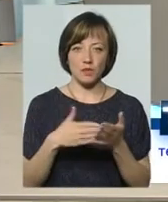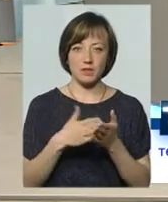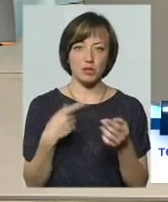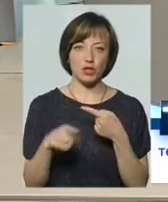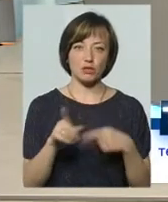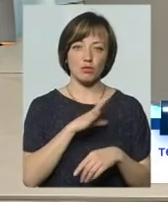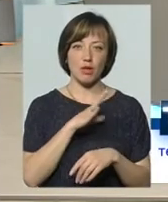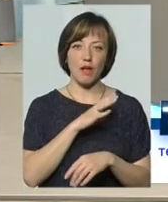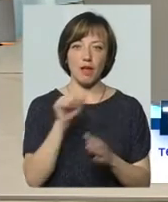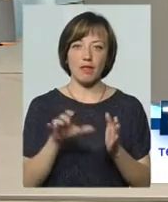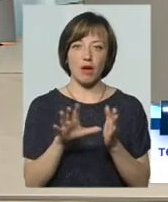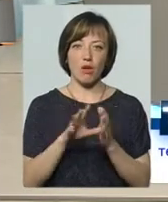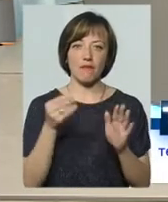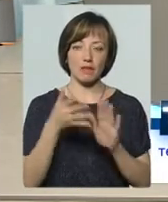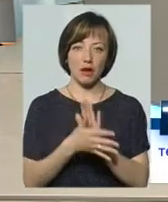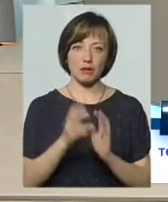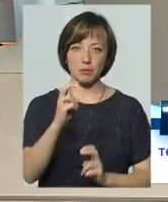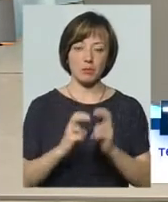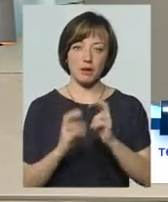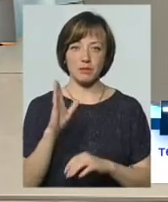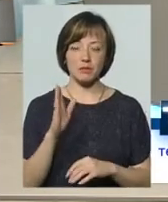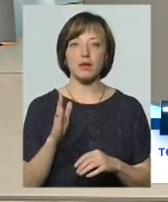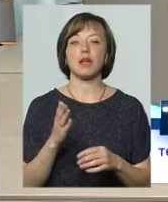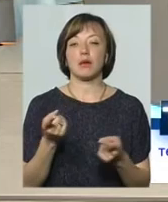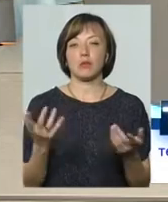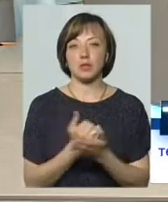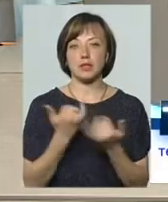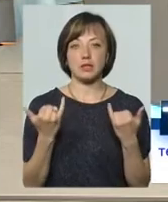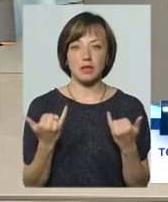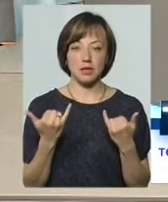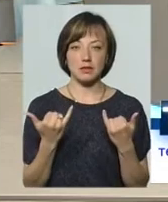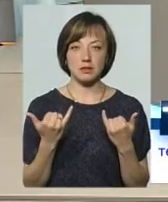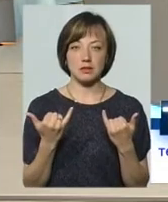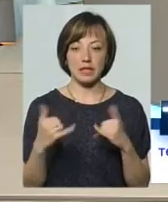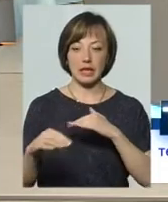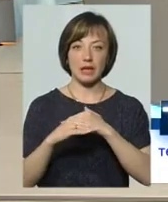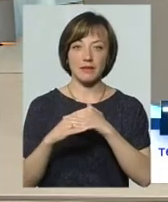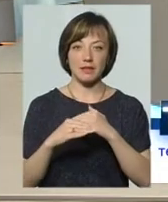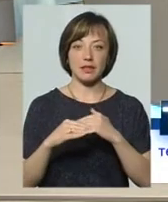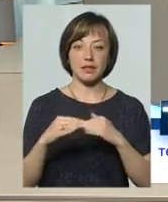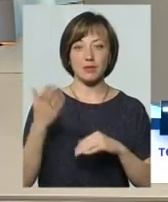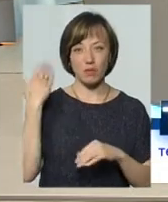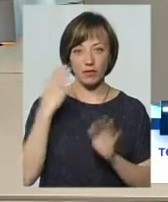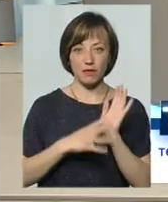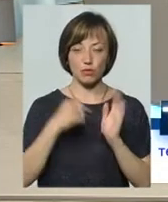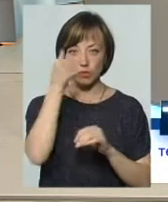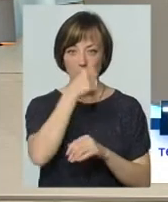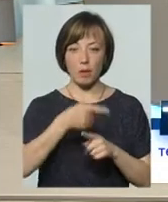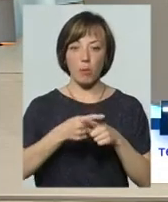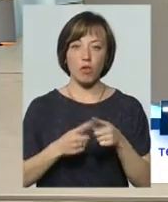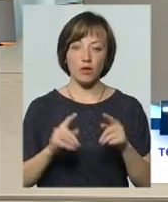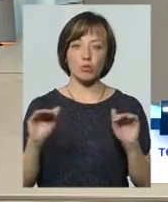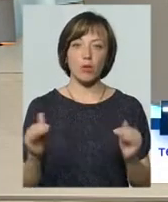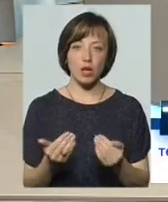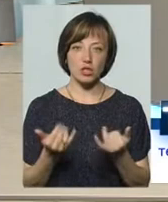були енерговитрати тих підприємств. І виходячи так, що зараз ми на рівні з тими роками, ну, десь наполовину навіть ще